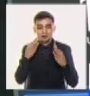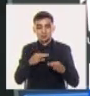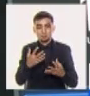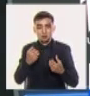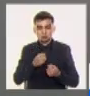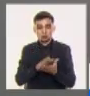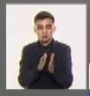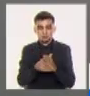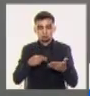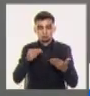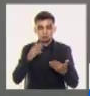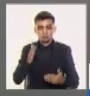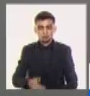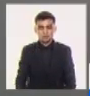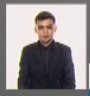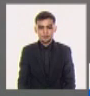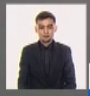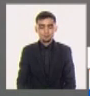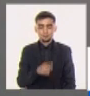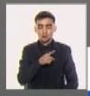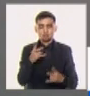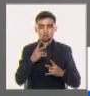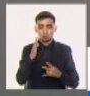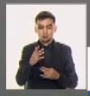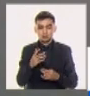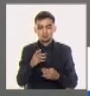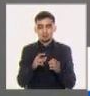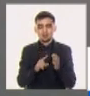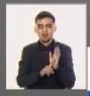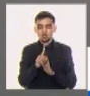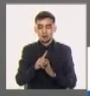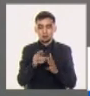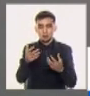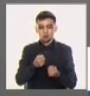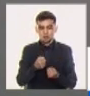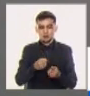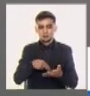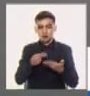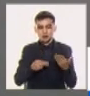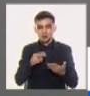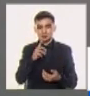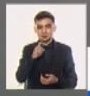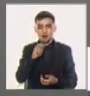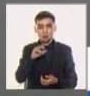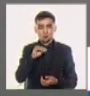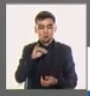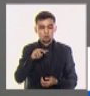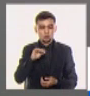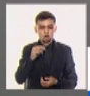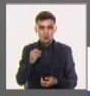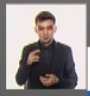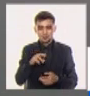разрешение. Они должны сначала получить заключение именно департамента по контролю качества